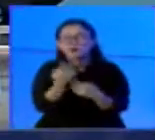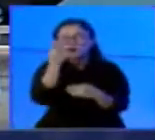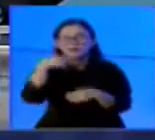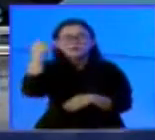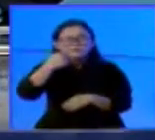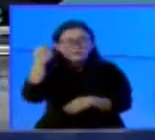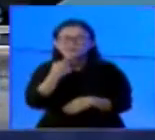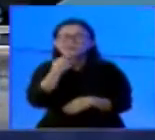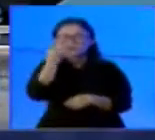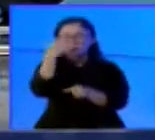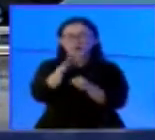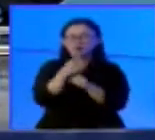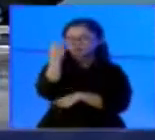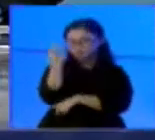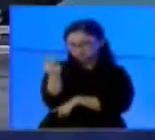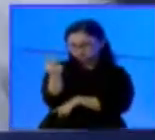bahaya COVID-19.